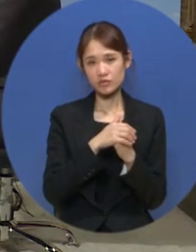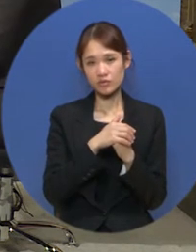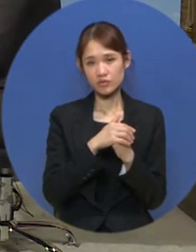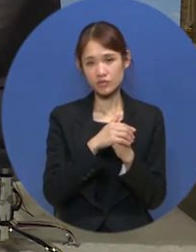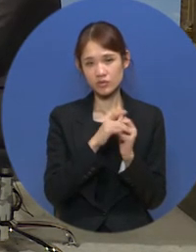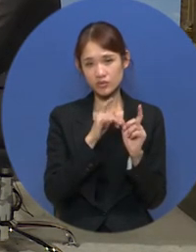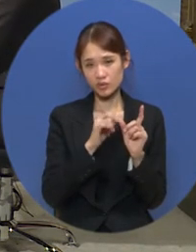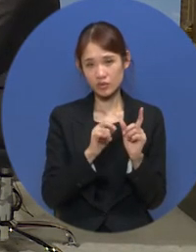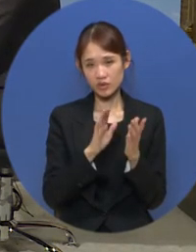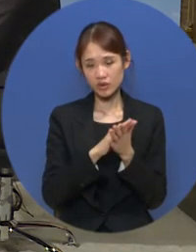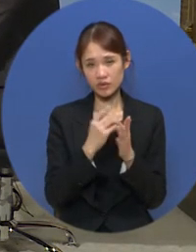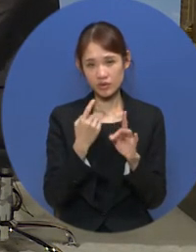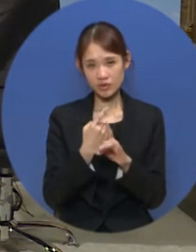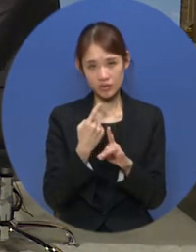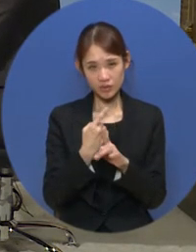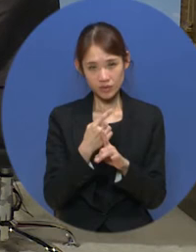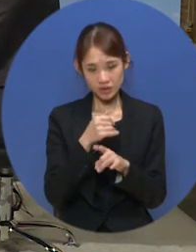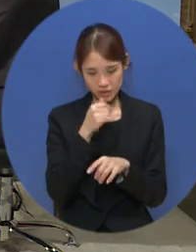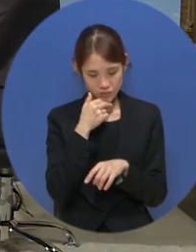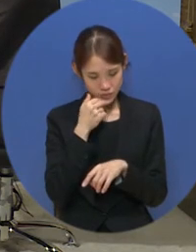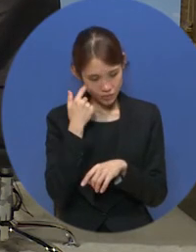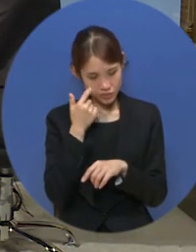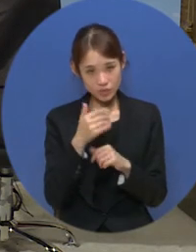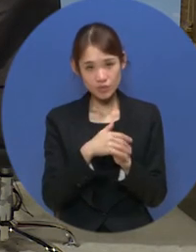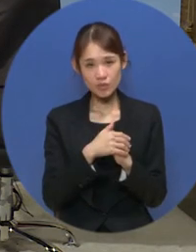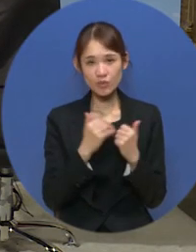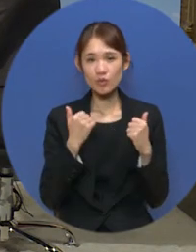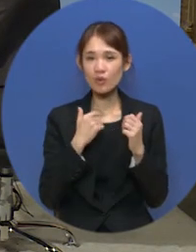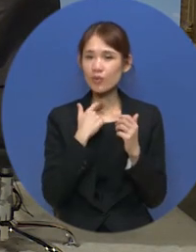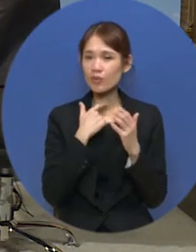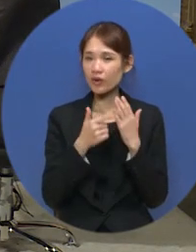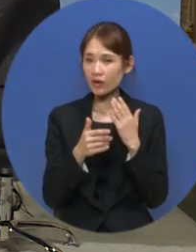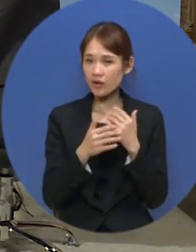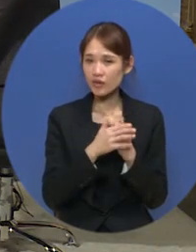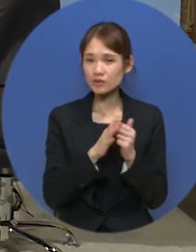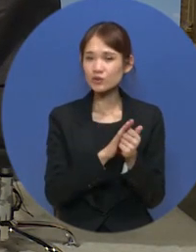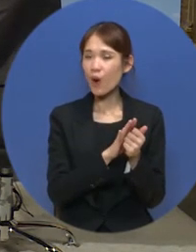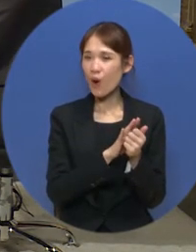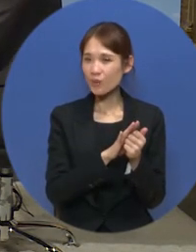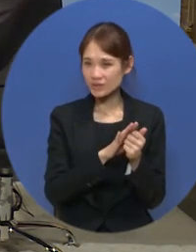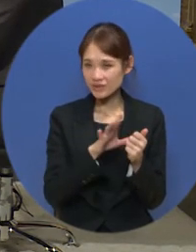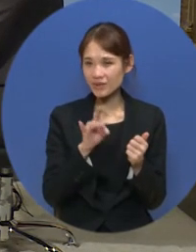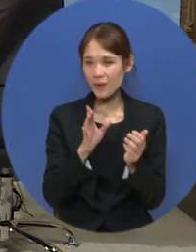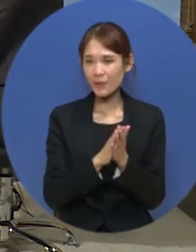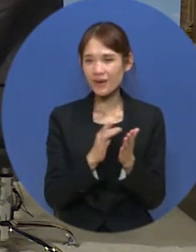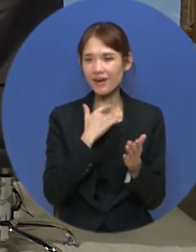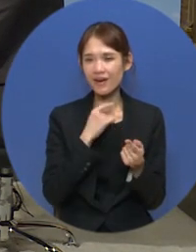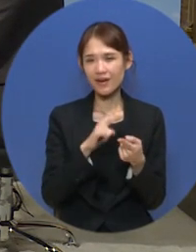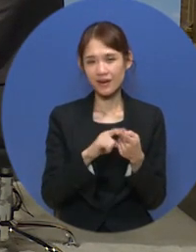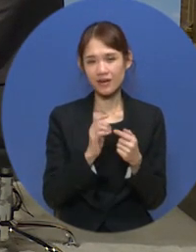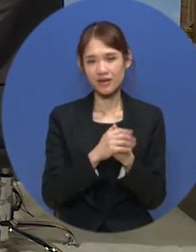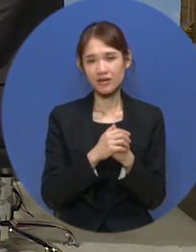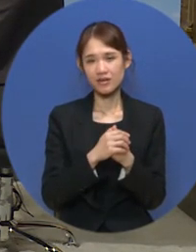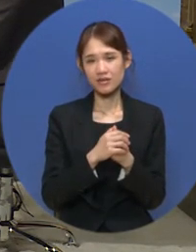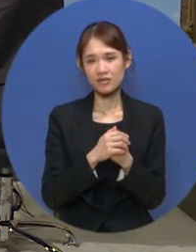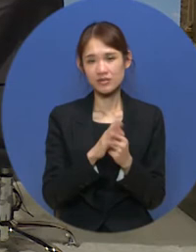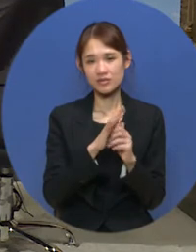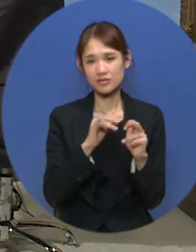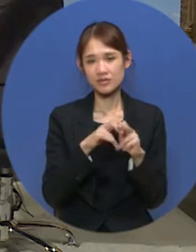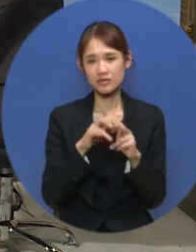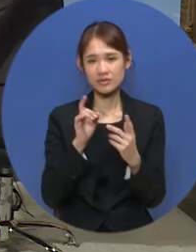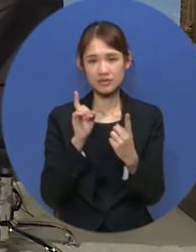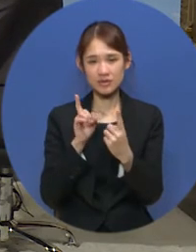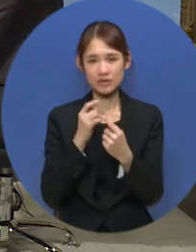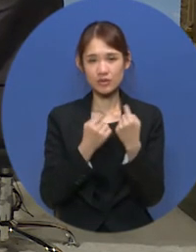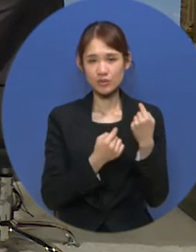어떤 부분들이 뭐 좀 개선할 점이 있는지를 저는 옷이 마음에 안 들어도 그 서비스부터 마음에 들 것 같아요. 네. 근데 저희가